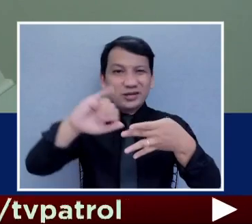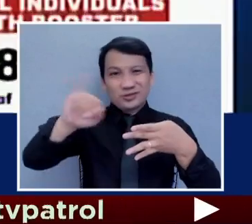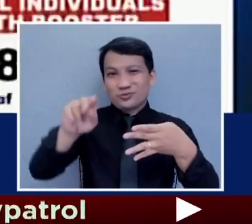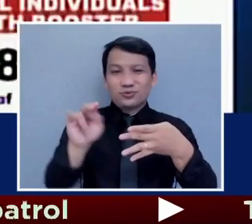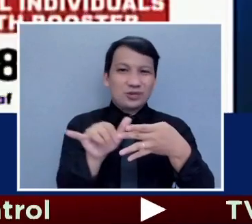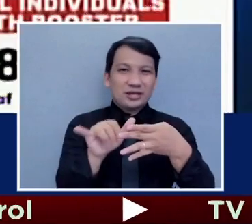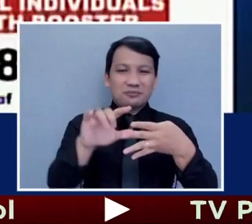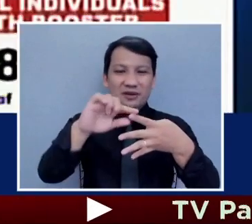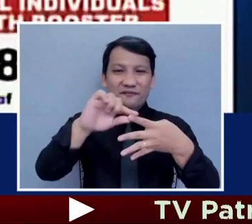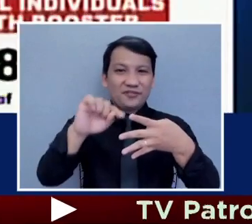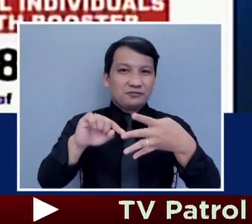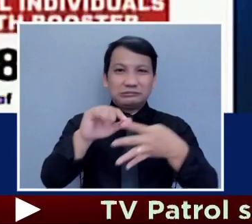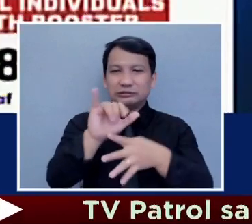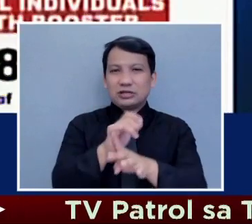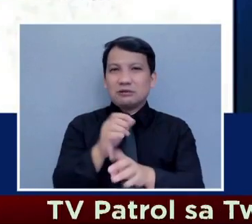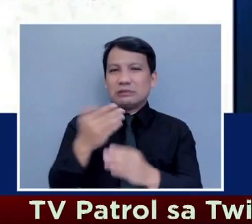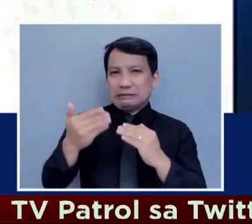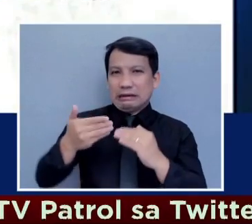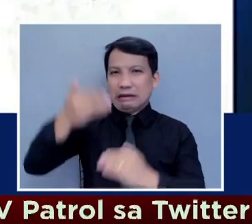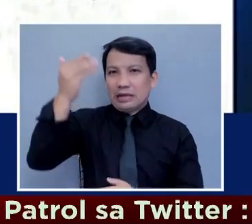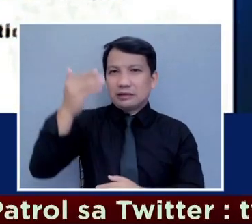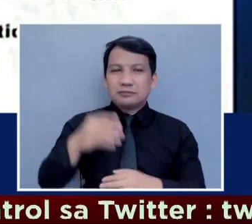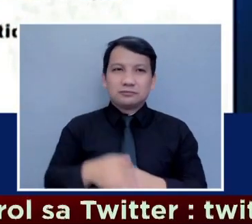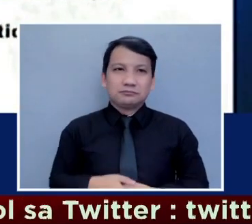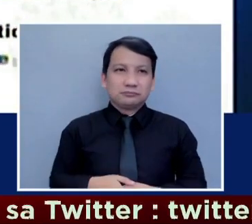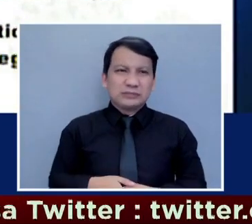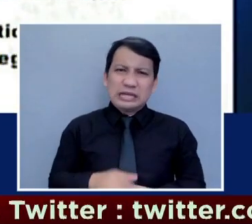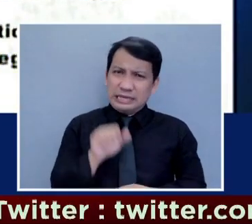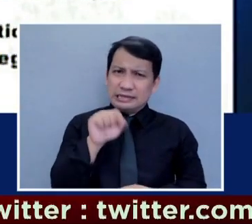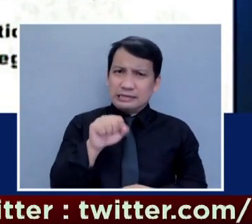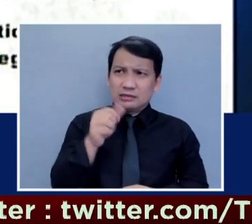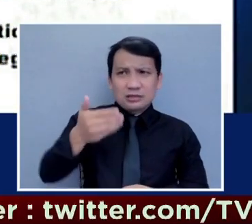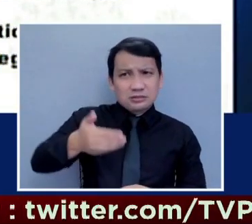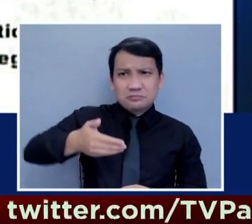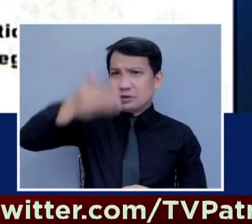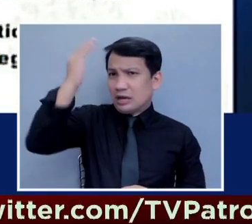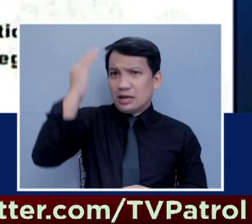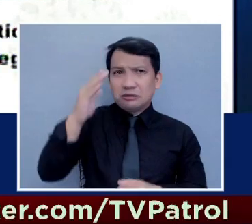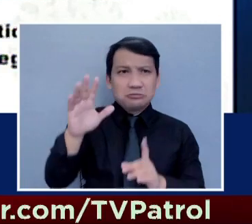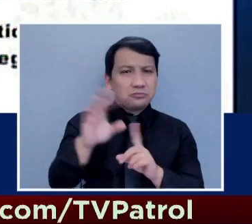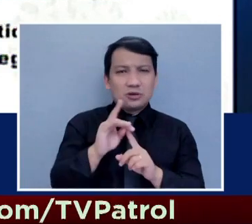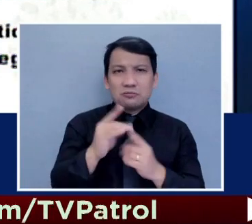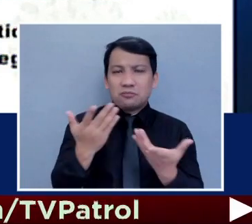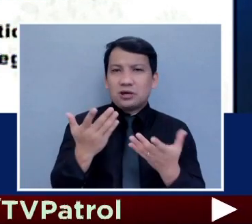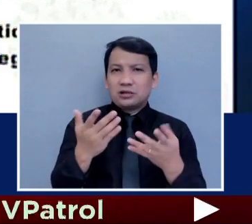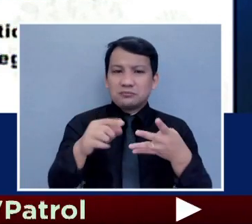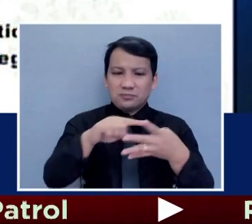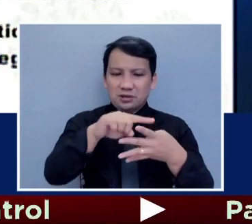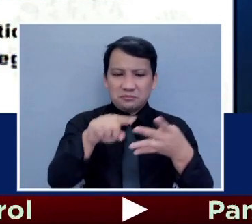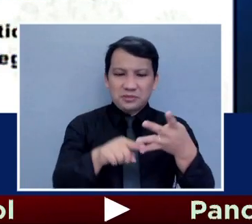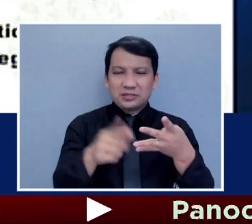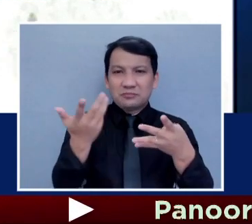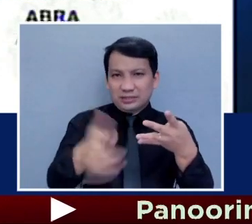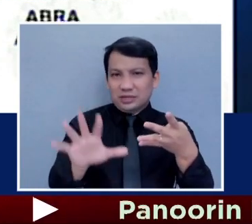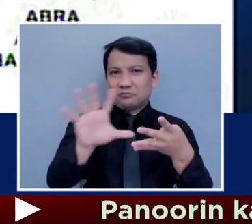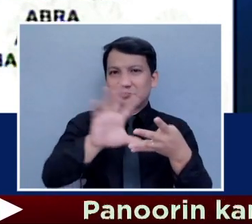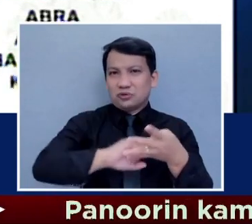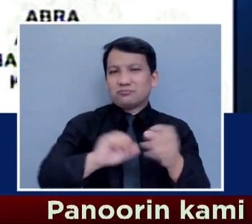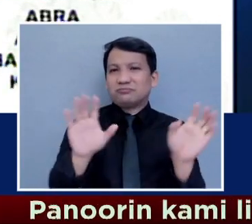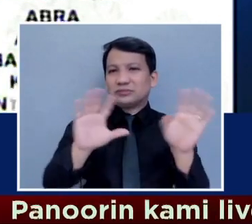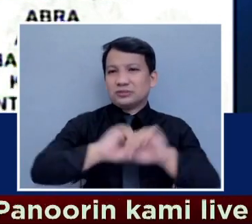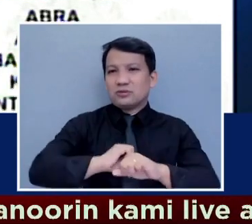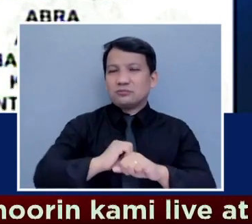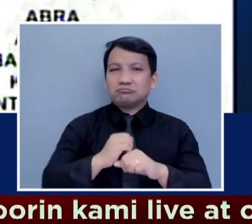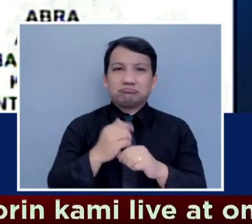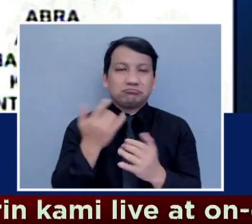pero hindi natin pa-project na tatagal itong wave na ito. Baka by end of July ay patapos na itong wave na ito.